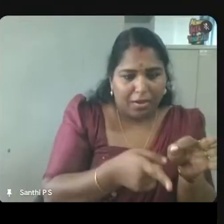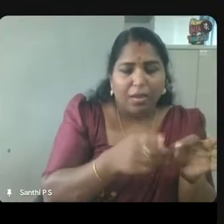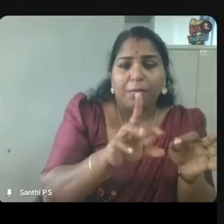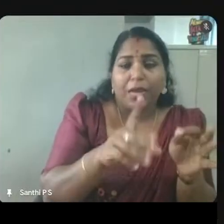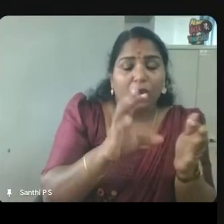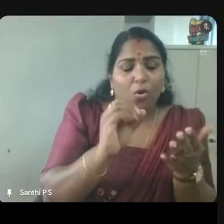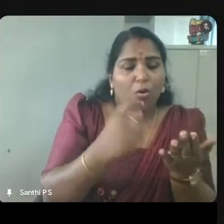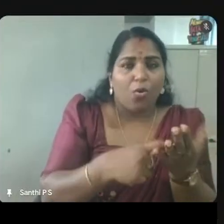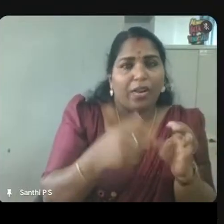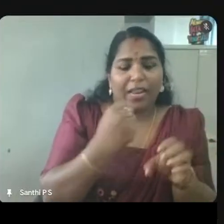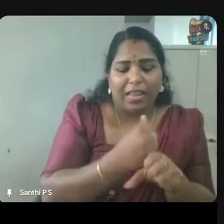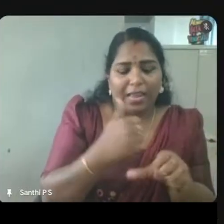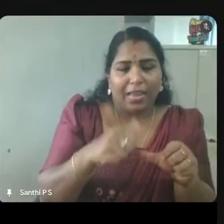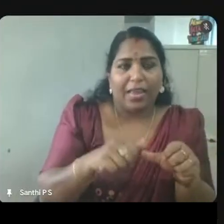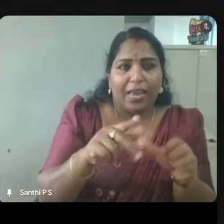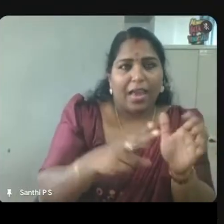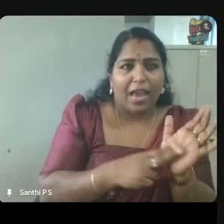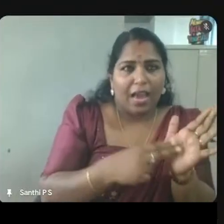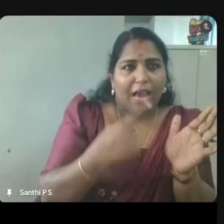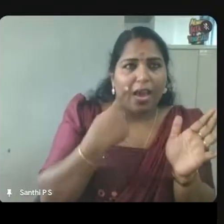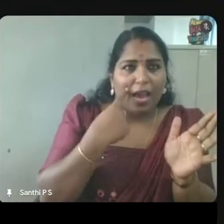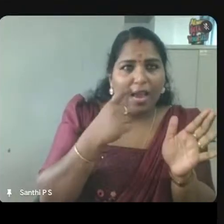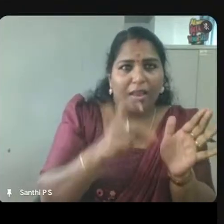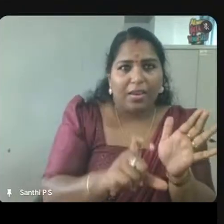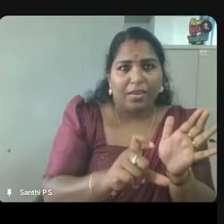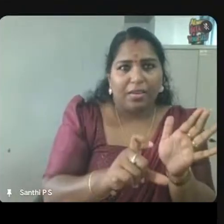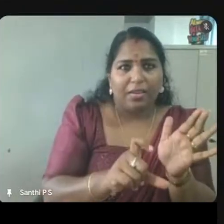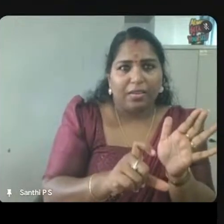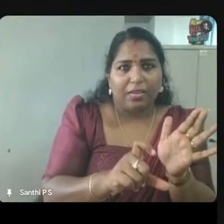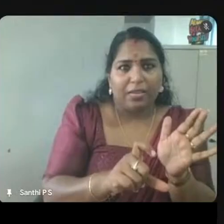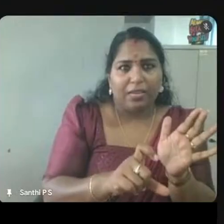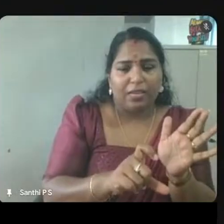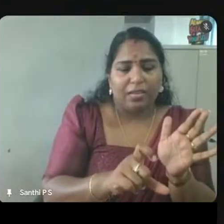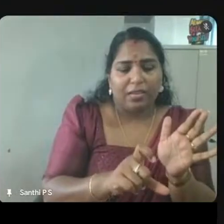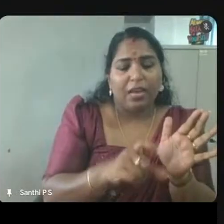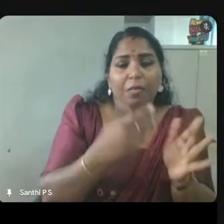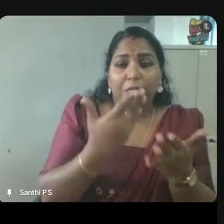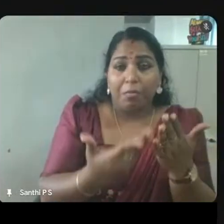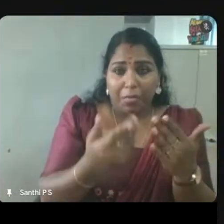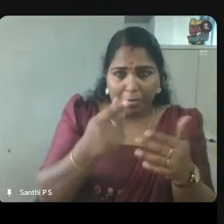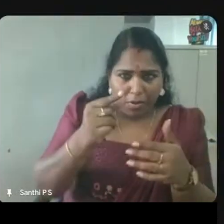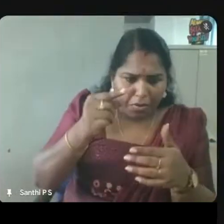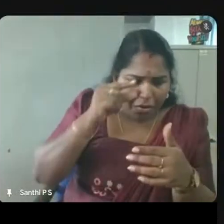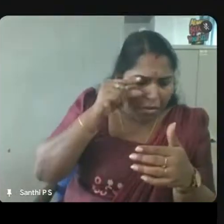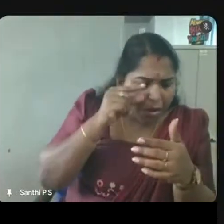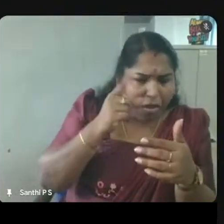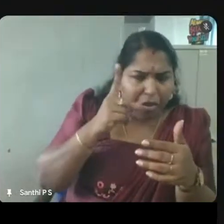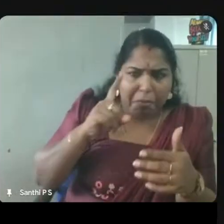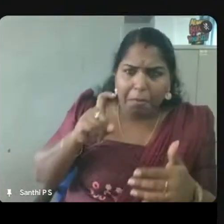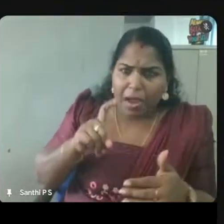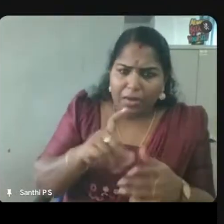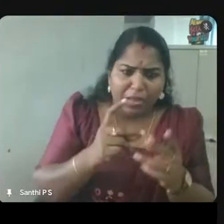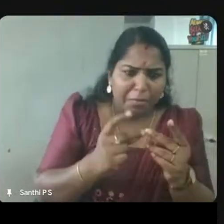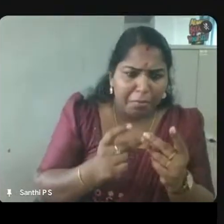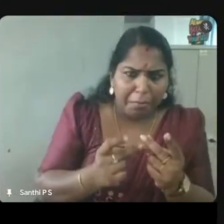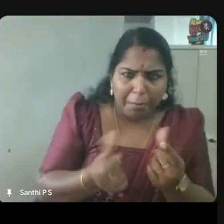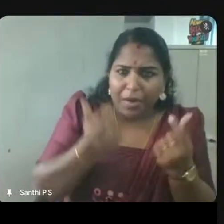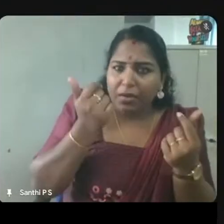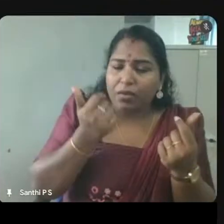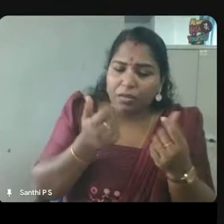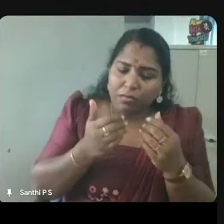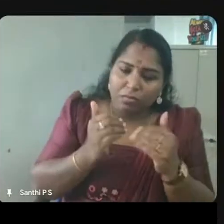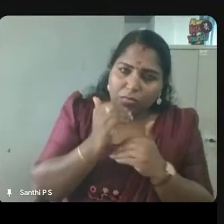അതുപോലെ നമുക്കൊരു പെട്ടെന്ന് ബാക്ടീരിയക്ക് വളരാൻ ഒരു പോസിബിൾ ആയിട്ടുള്ള ഒരു കൾച്ചർ മീഡിയമാണ് ഈ പാലെന്ന് പറയുന്നത്.